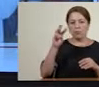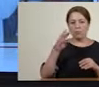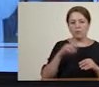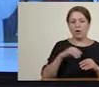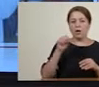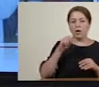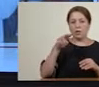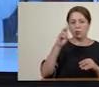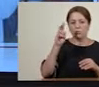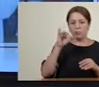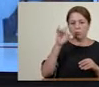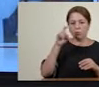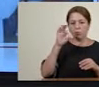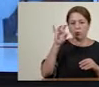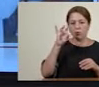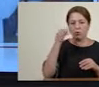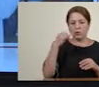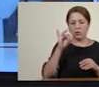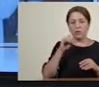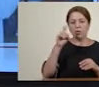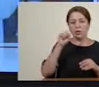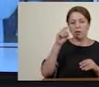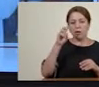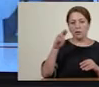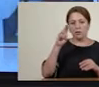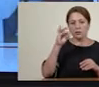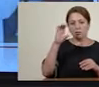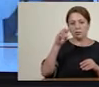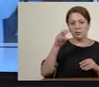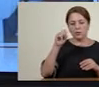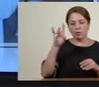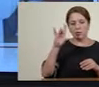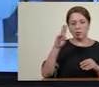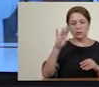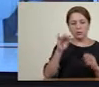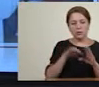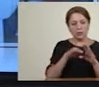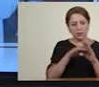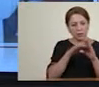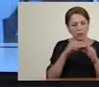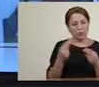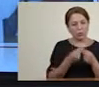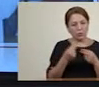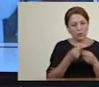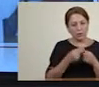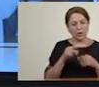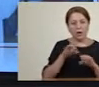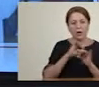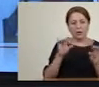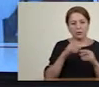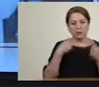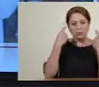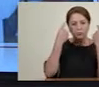bo'lgan hadislarni yig'gan, o'rgangan va aytgan buyuk